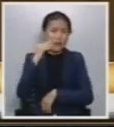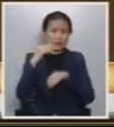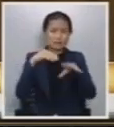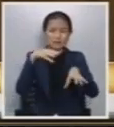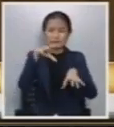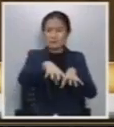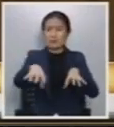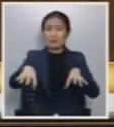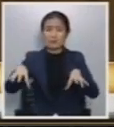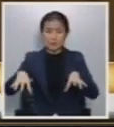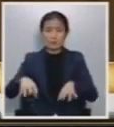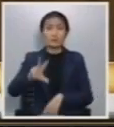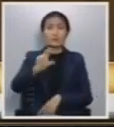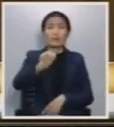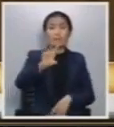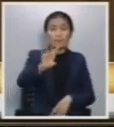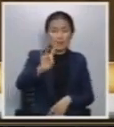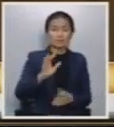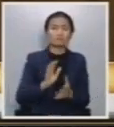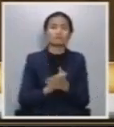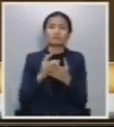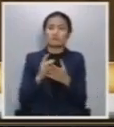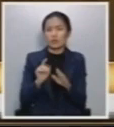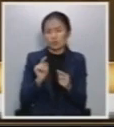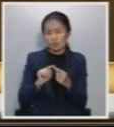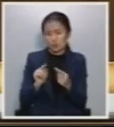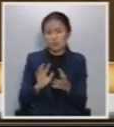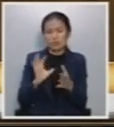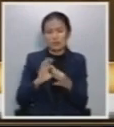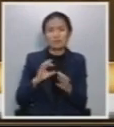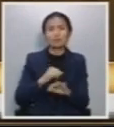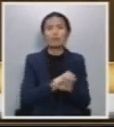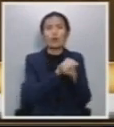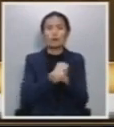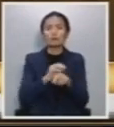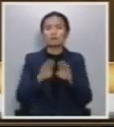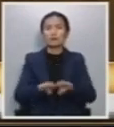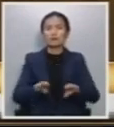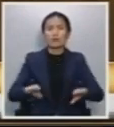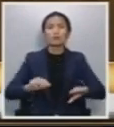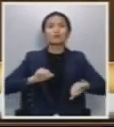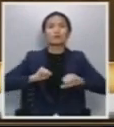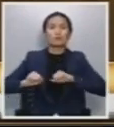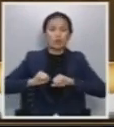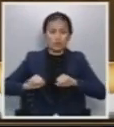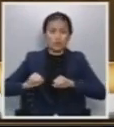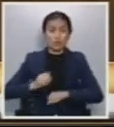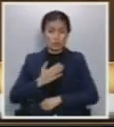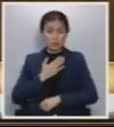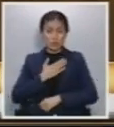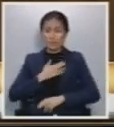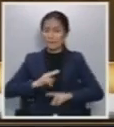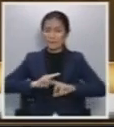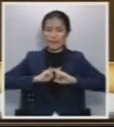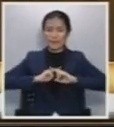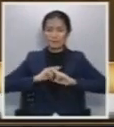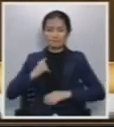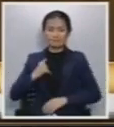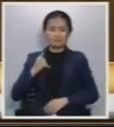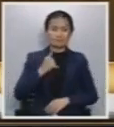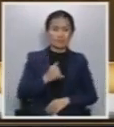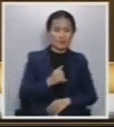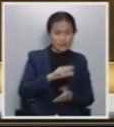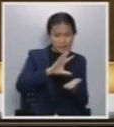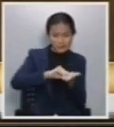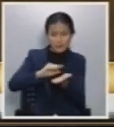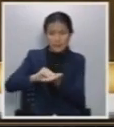เด็กเยาวชนซึ่งเป็นกลุ่มเปราะบางอีกด้วยแล้วผมจะลงไปรับฟังความคิดเห็นด้วยตนเองและจะนำข้อมูลที่ท่านพูดนะ